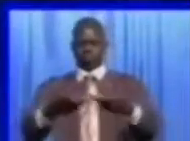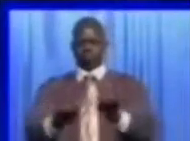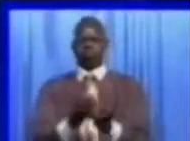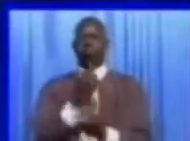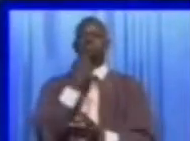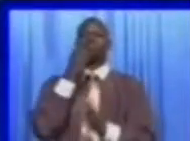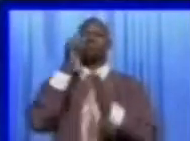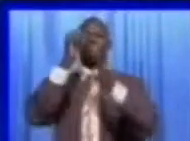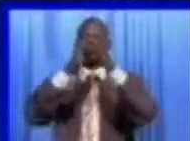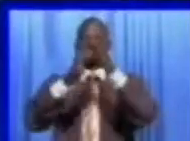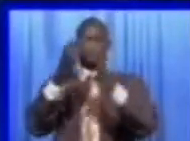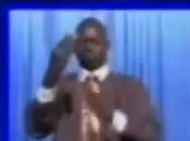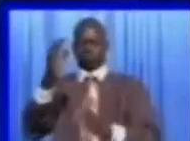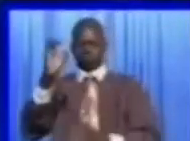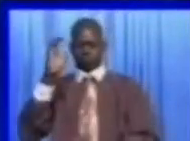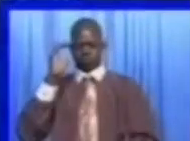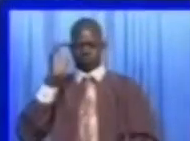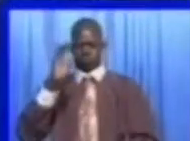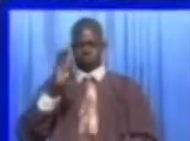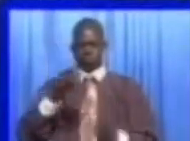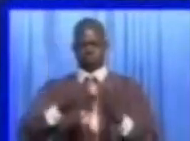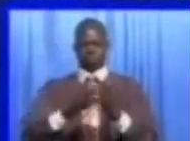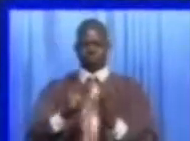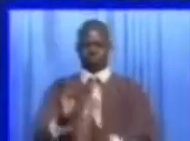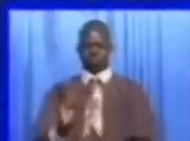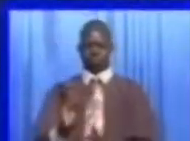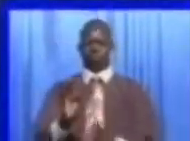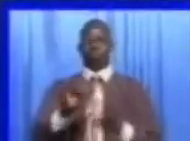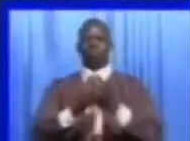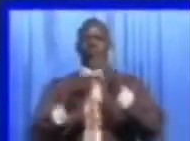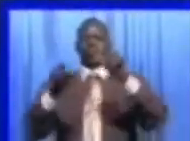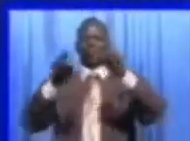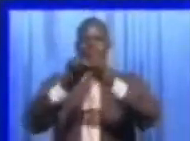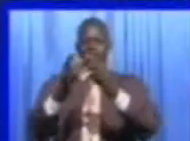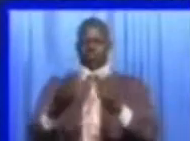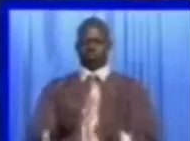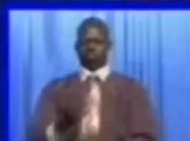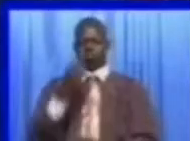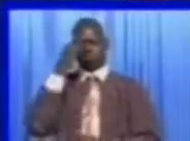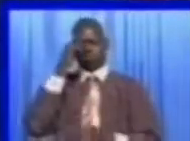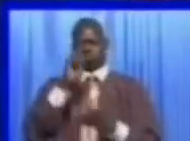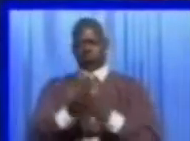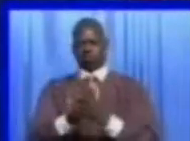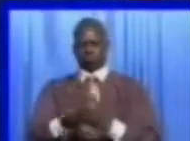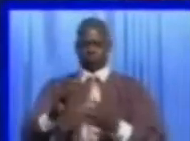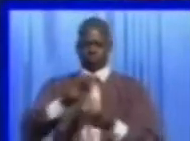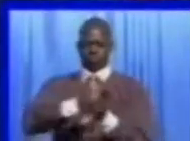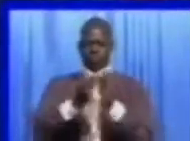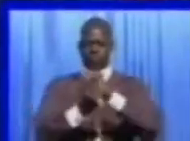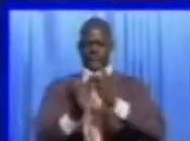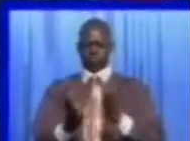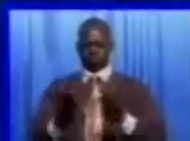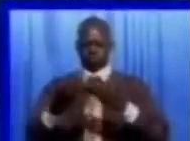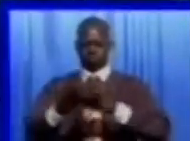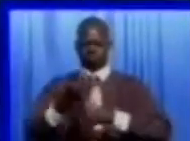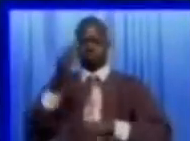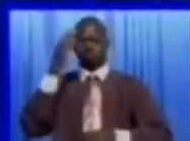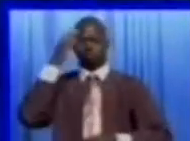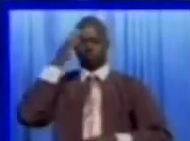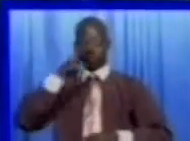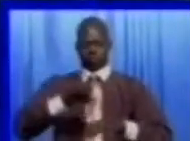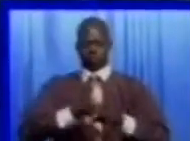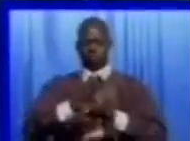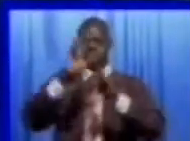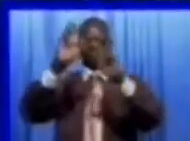recommandations du cinquième congrès de 2006 c'est aussi un cadre pour eux de renouveler le bureau et de réfléchir sur le thème